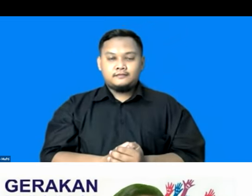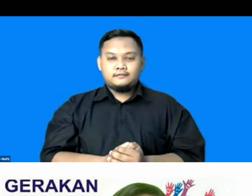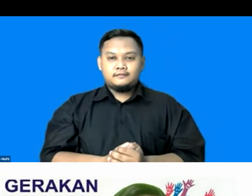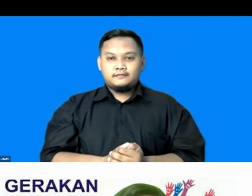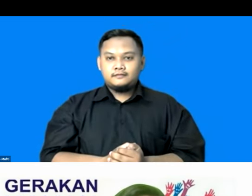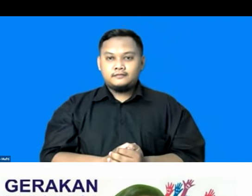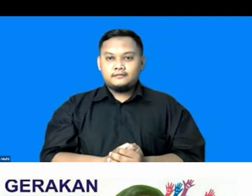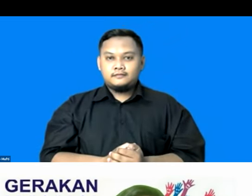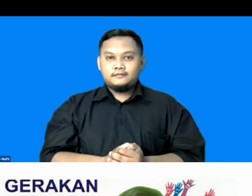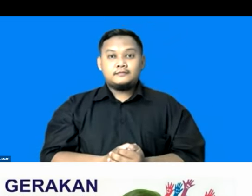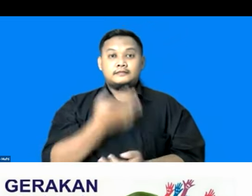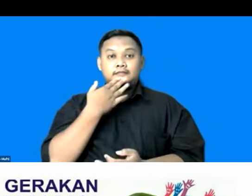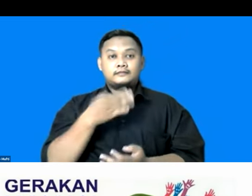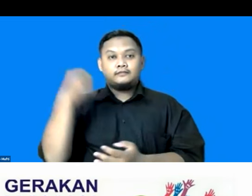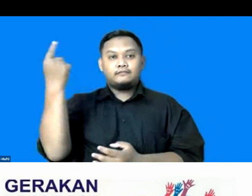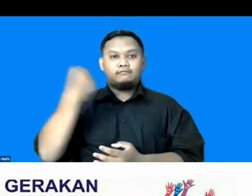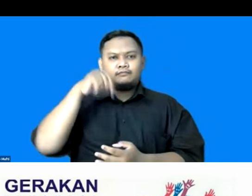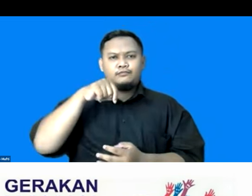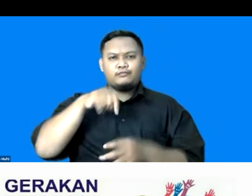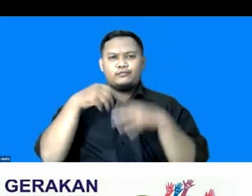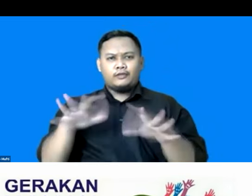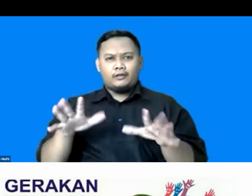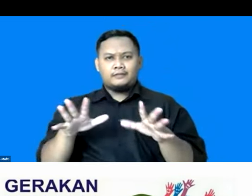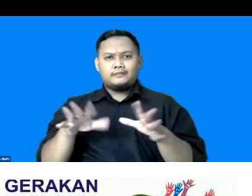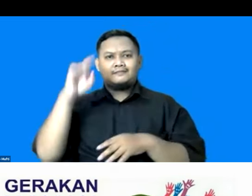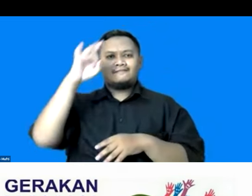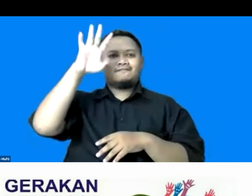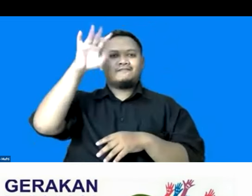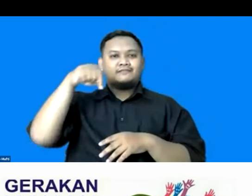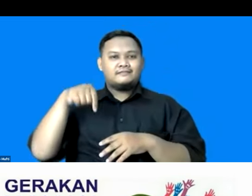Oke, terima kasih atas kehadirannya. Siang hari ini